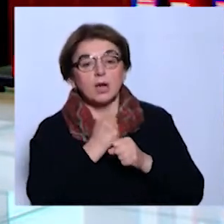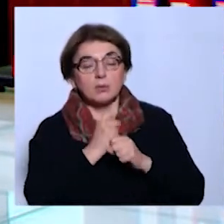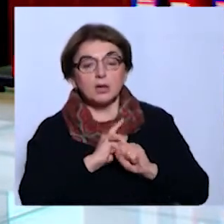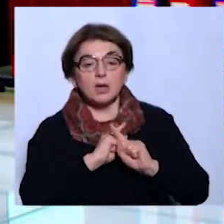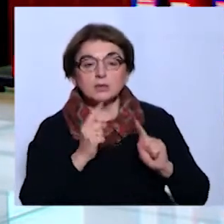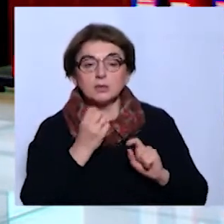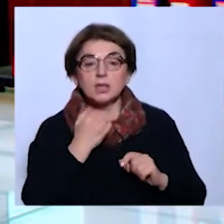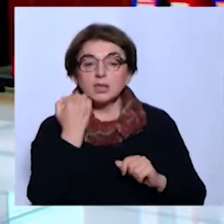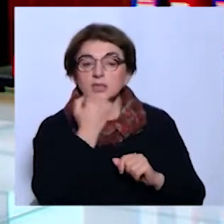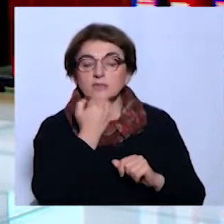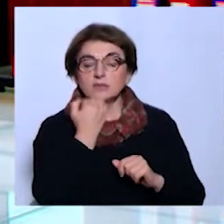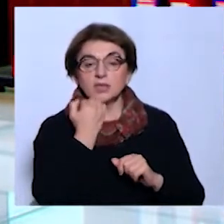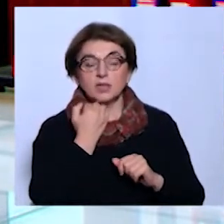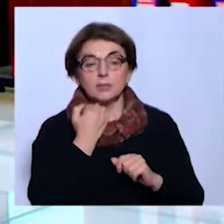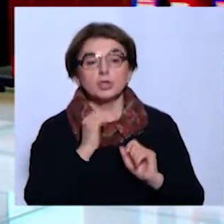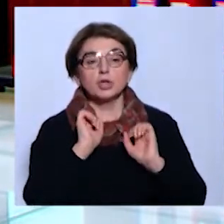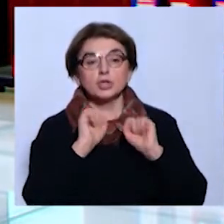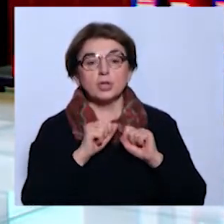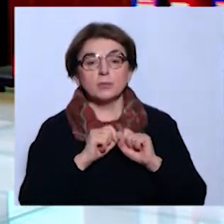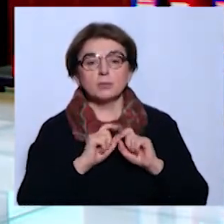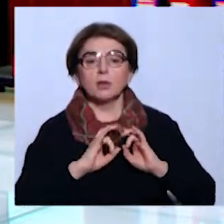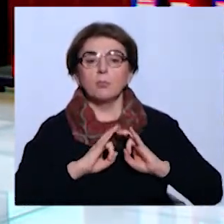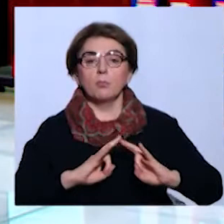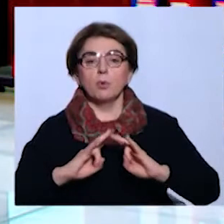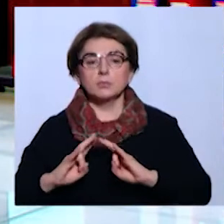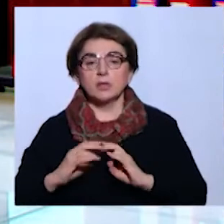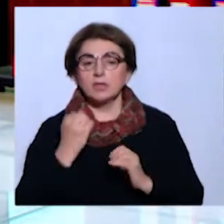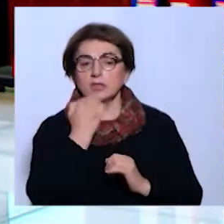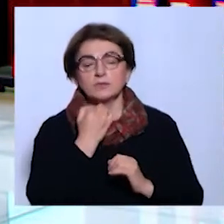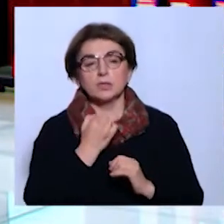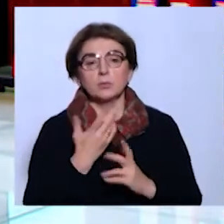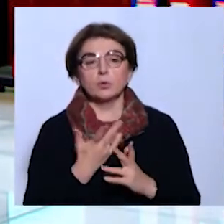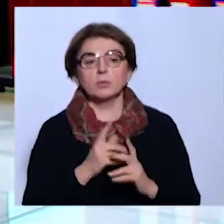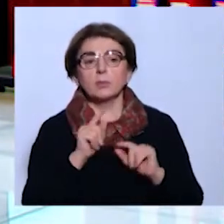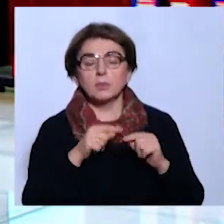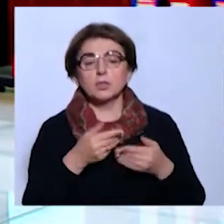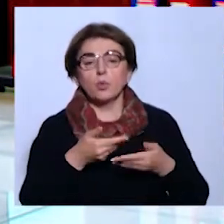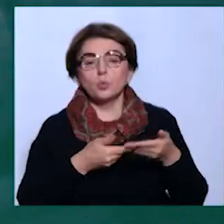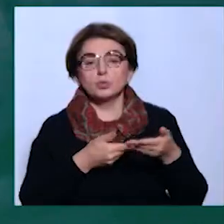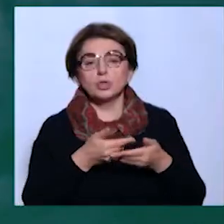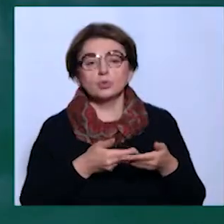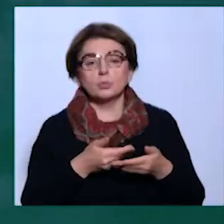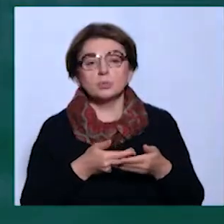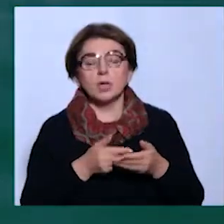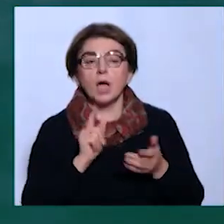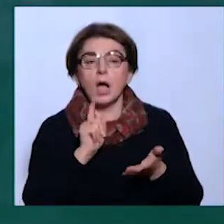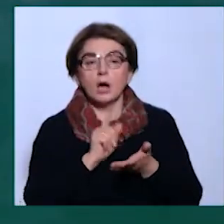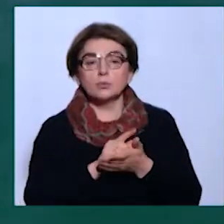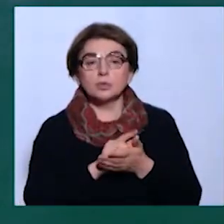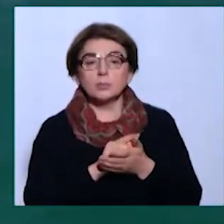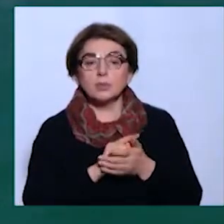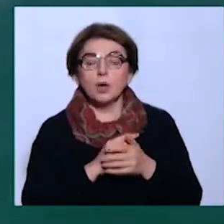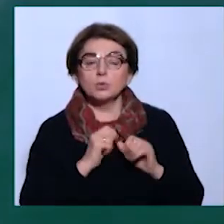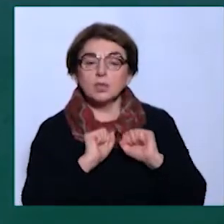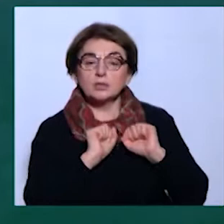განსაკუთრებულ ნივთიერებებს, შეიძლება ეს იყოს შხამიანი ნივთიერებებიც და მასთან ურთიერთობისას აუცილებელია